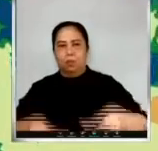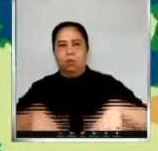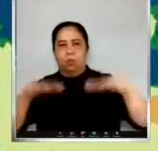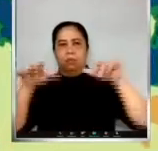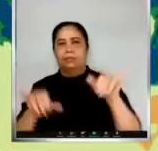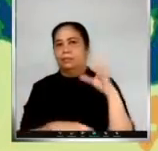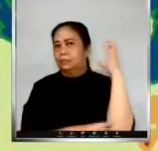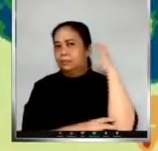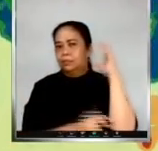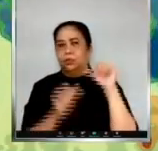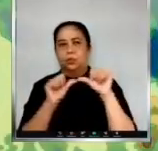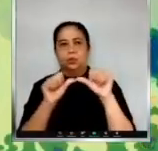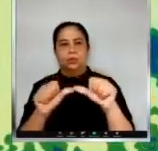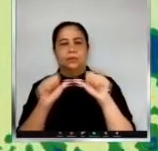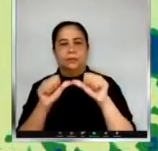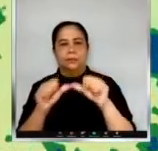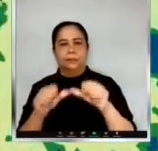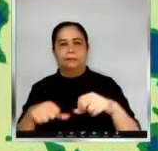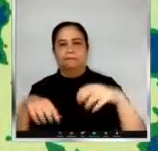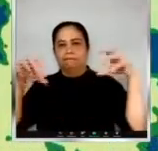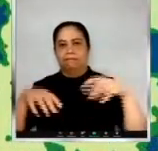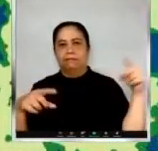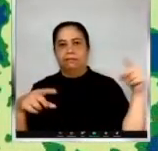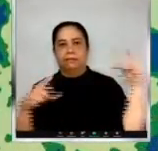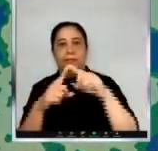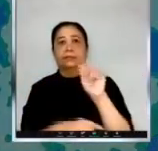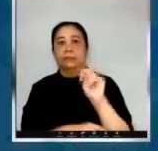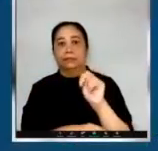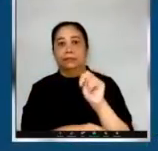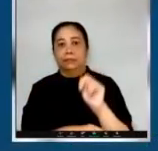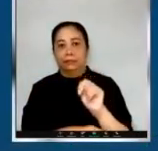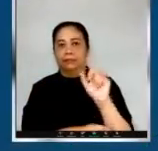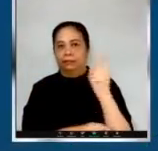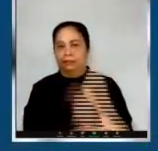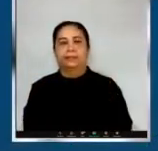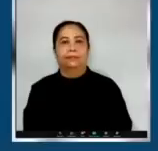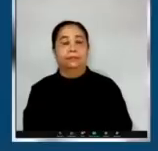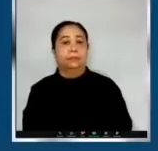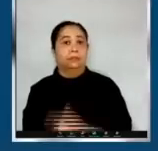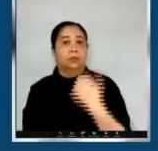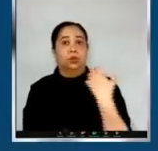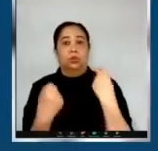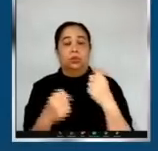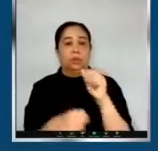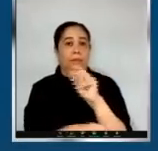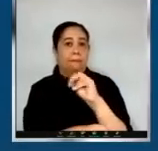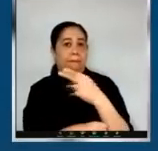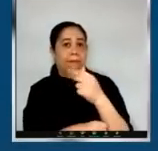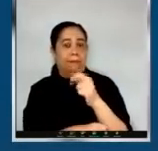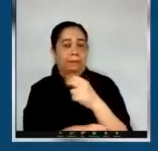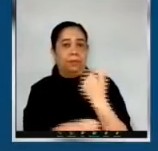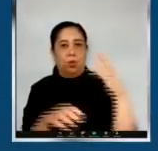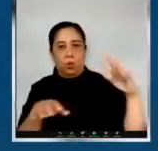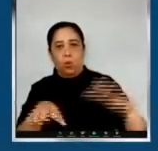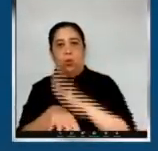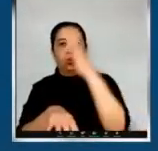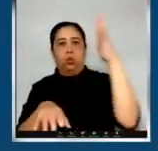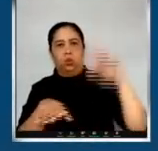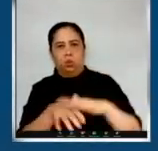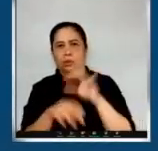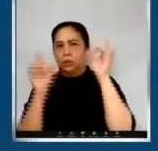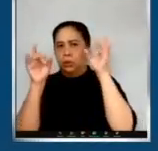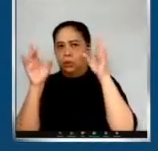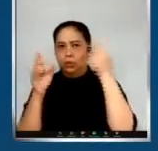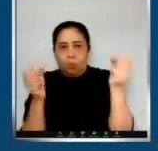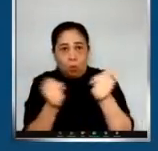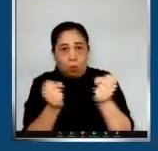tuloy-tuloy din ang ulan hanggang January 1. At dahil sa malakas amihan, magiging maalon at delikado po sa maliliit na sakyang pandagat ang